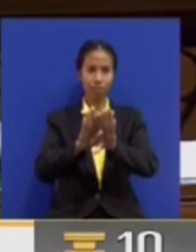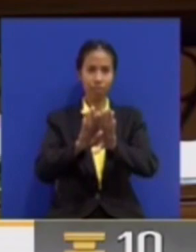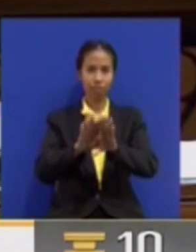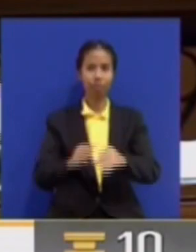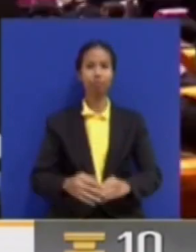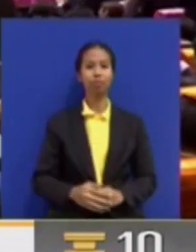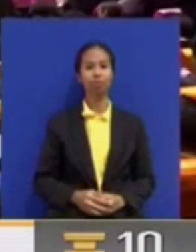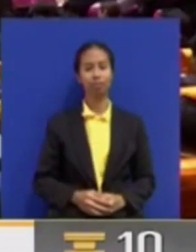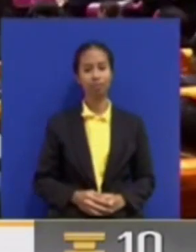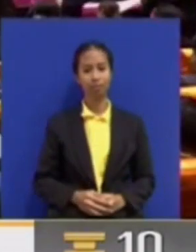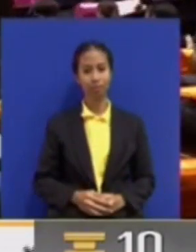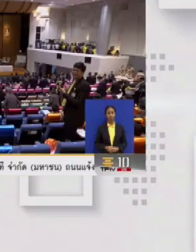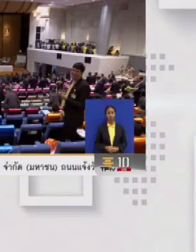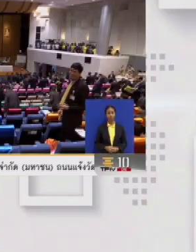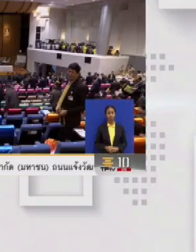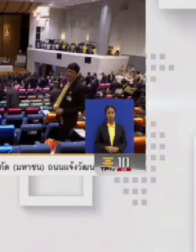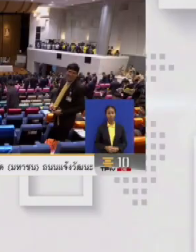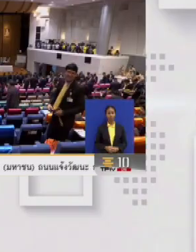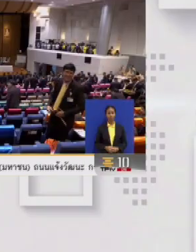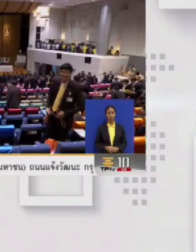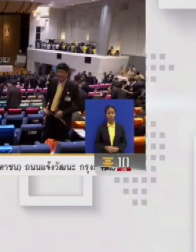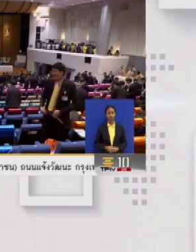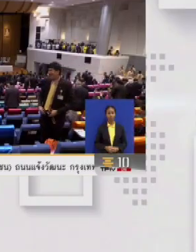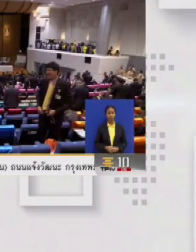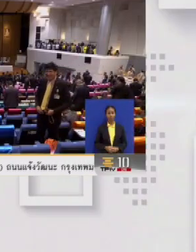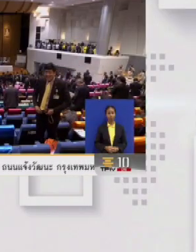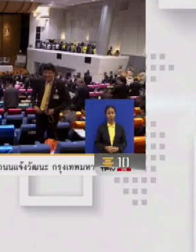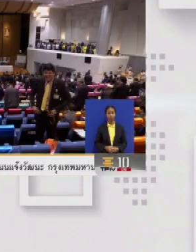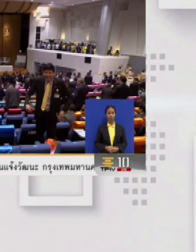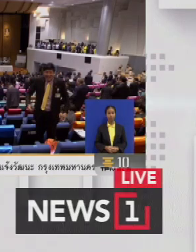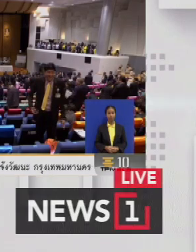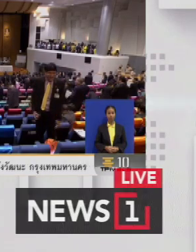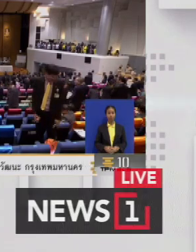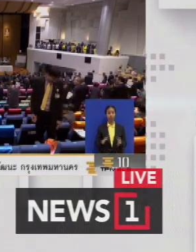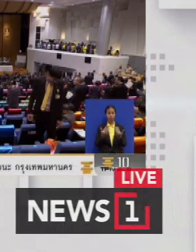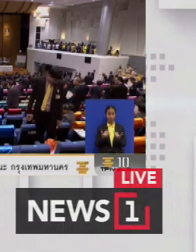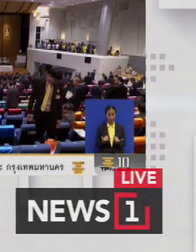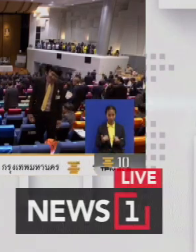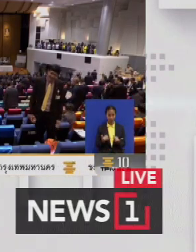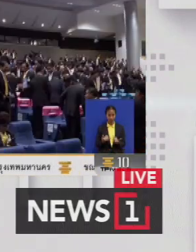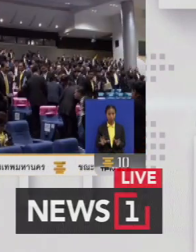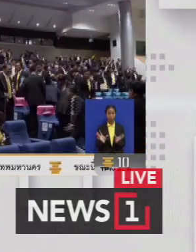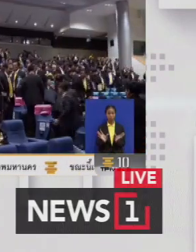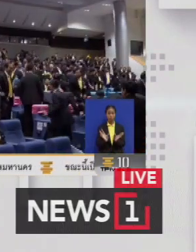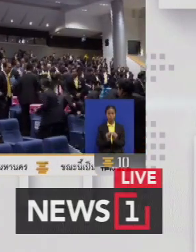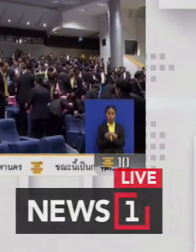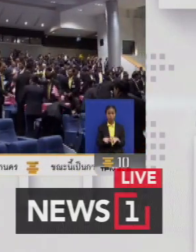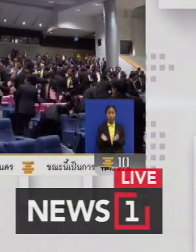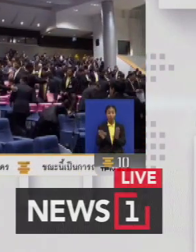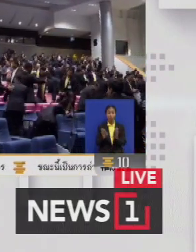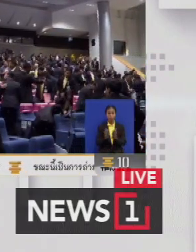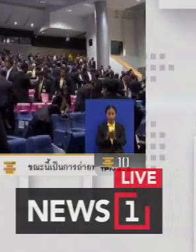อย่างนี้พรุ่งนี้คนอย่างนี้พรุ่งนี้คนที่ทำหน้าที่จะเป็นปู่เหมือนเดิมไหมคะ ไม่ต้องปู่ก้าวสิ อ๋อโอเคก็ยังเป็นคุณปู่ต้อง